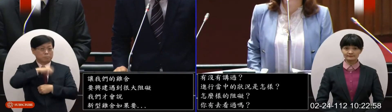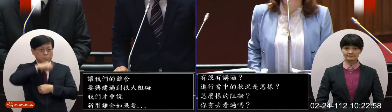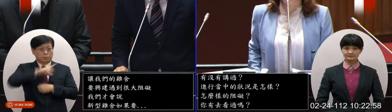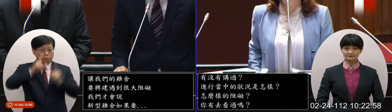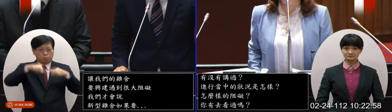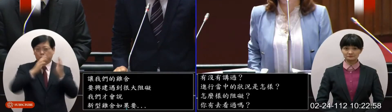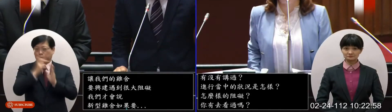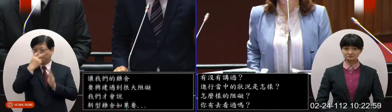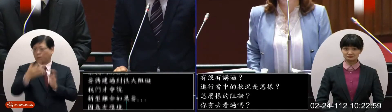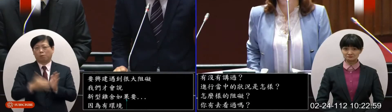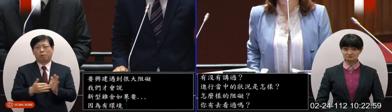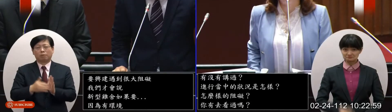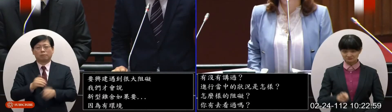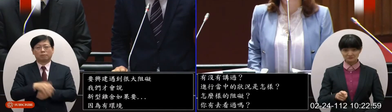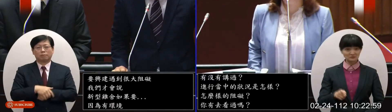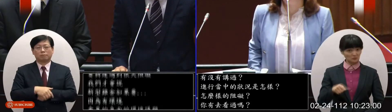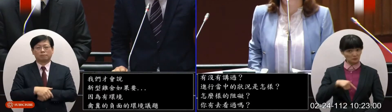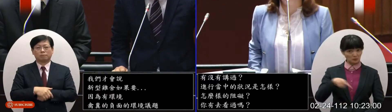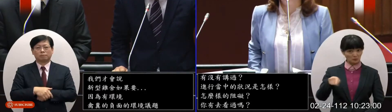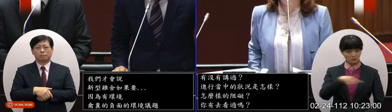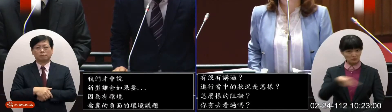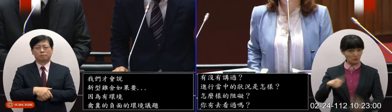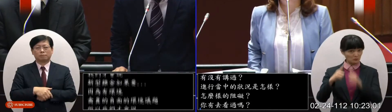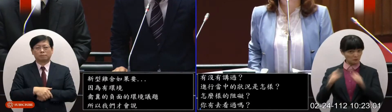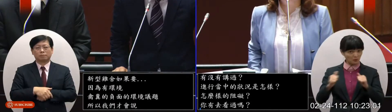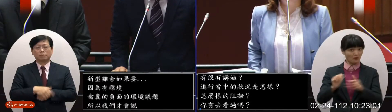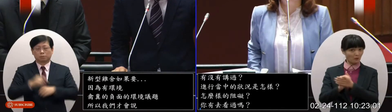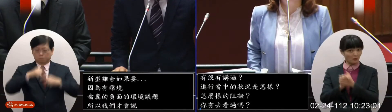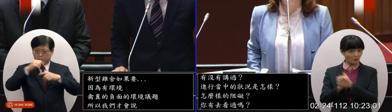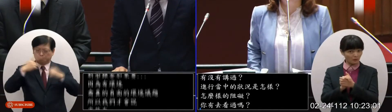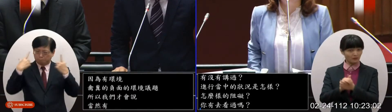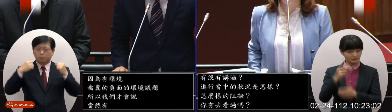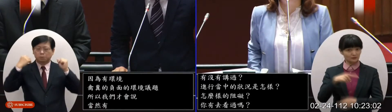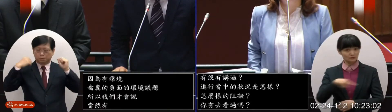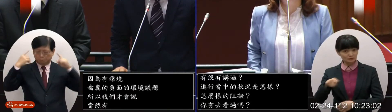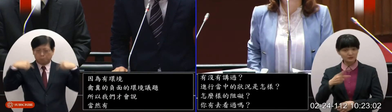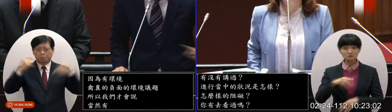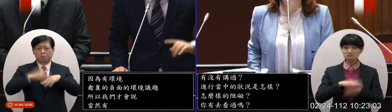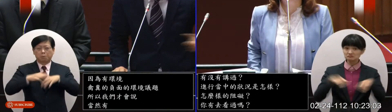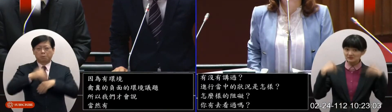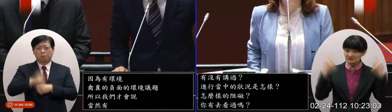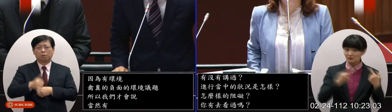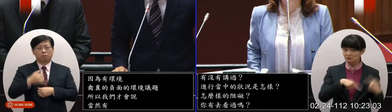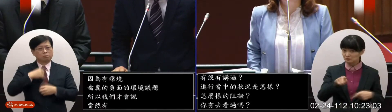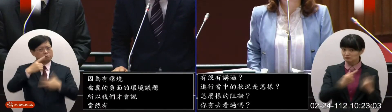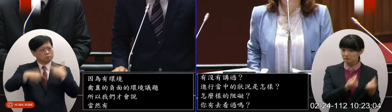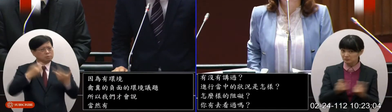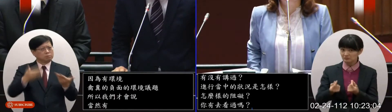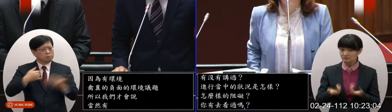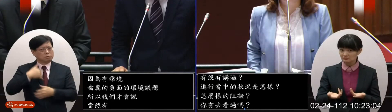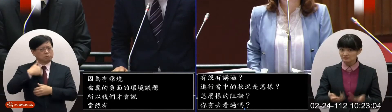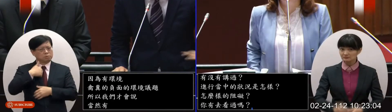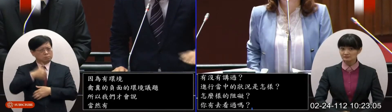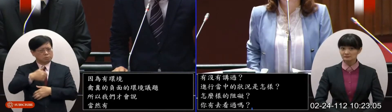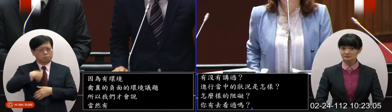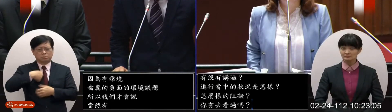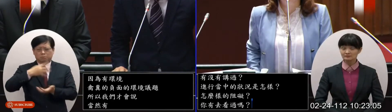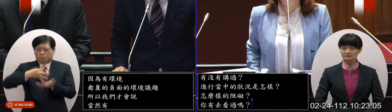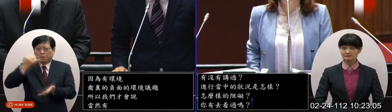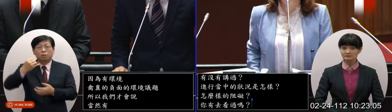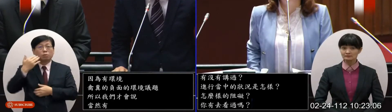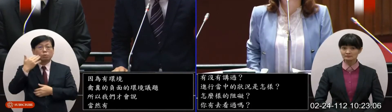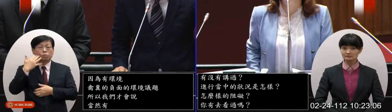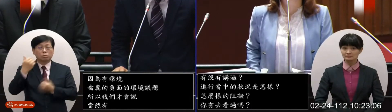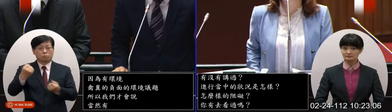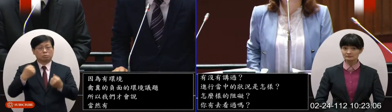我们都看过。 要跟你友好才去还是都会去？ 我平常就都会去。 OK， 而且我一个礼拜至少会下乡好几次，只要